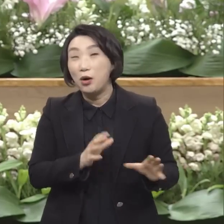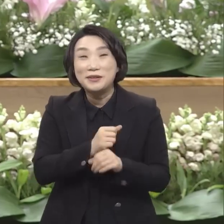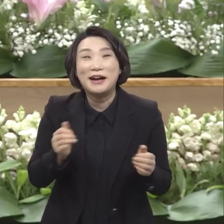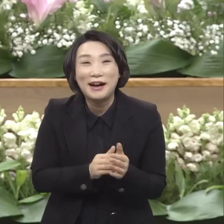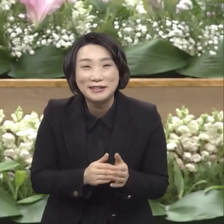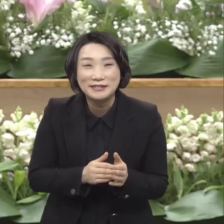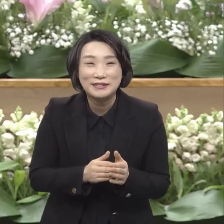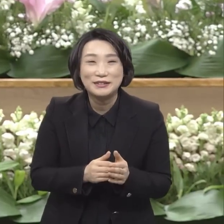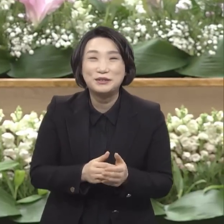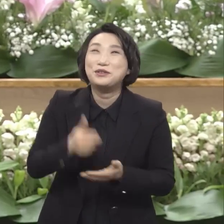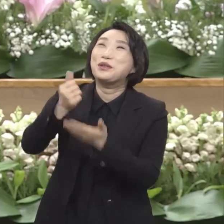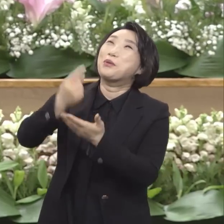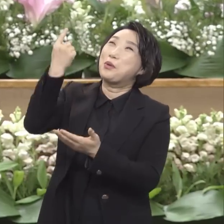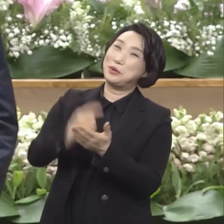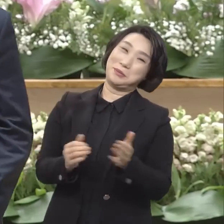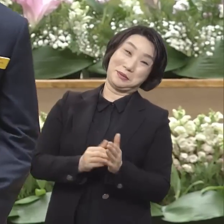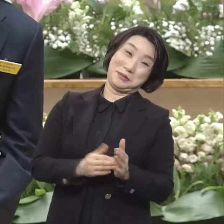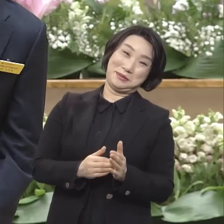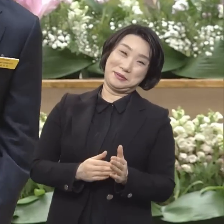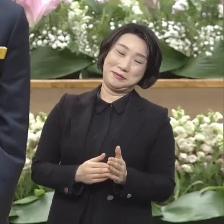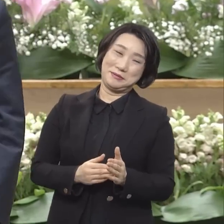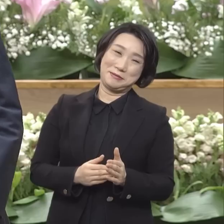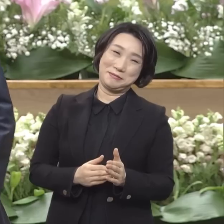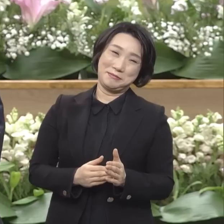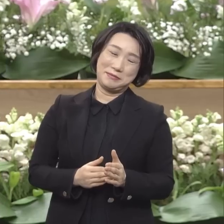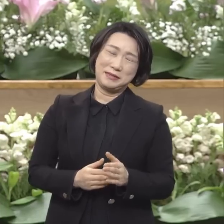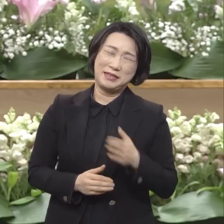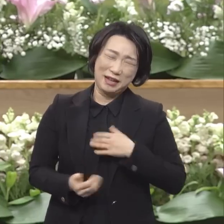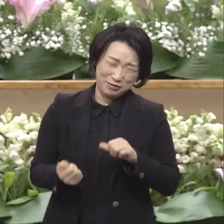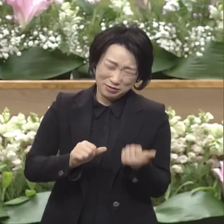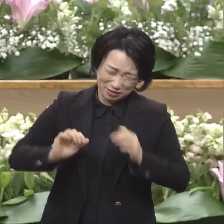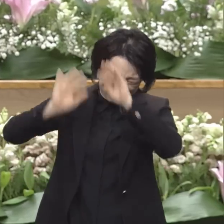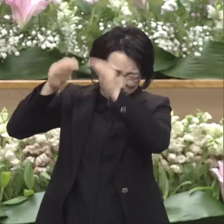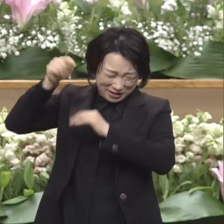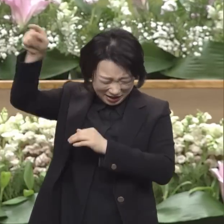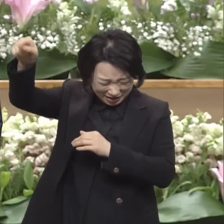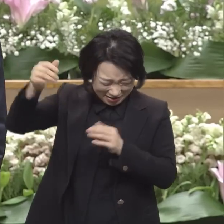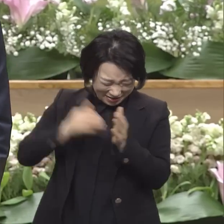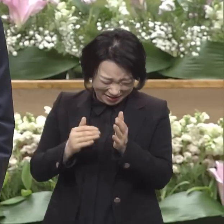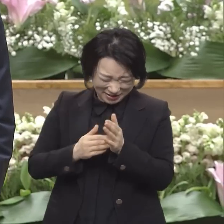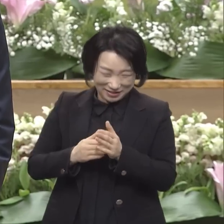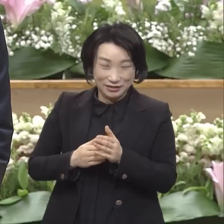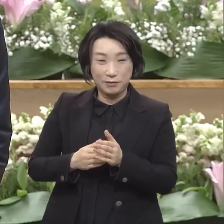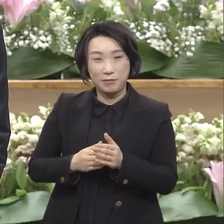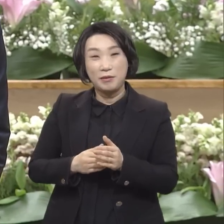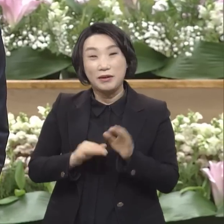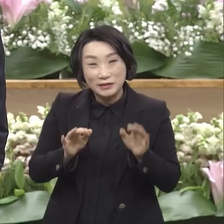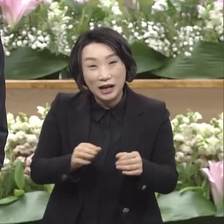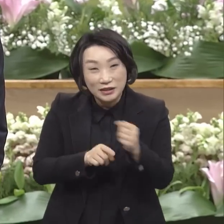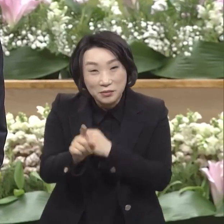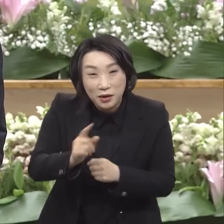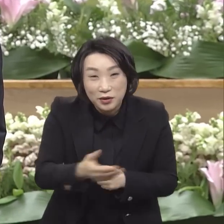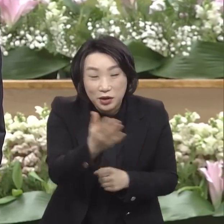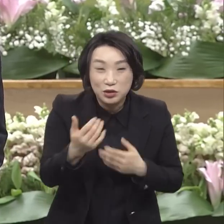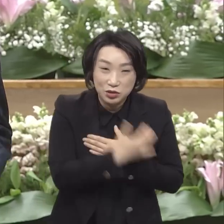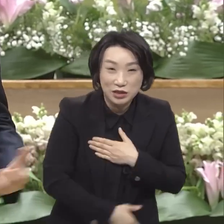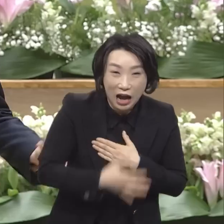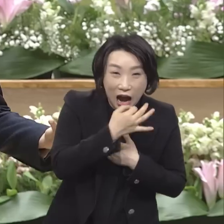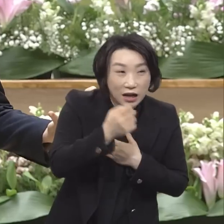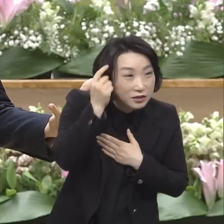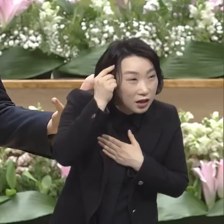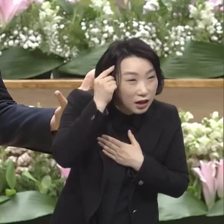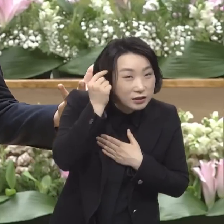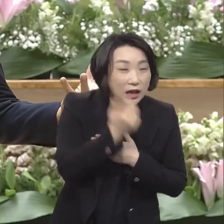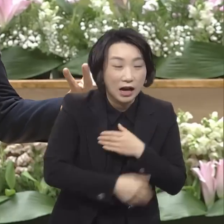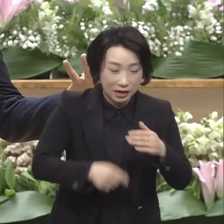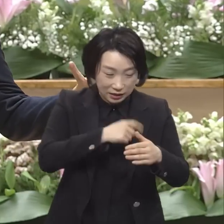참느냐? 주님 오시면 끝이다. 내가 죽어서 천국 가면 끝이야. 다시 말해서 육신의 소욕과 정욕이